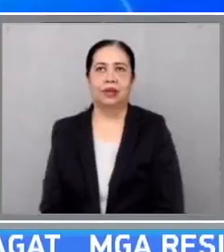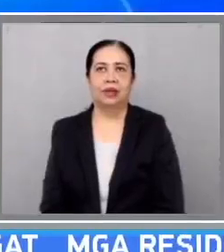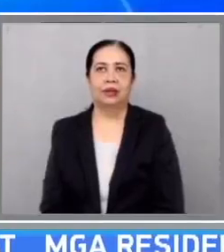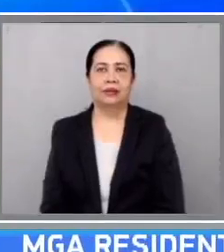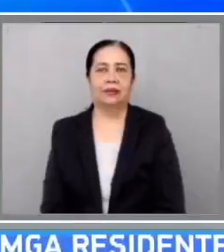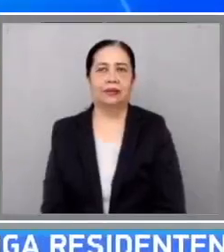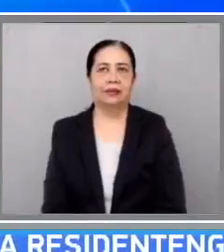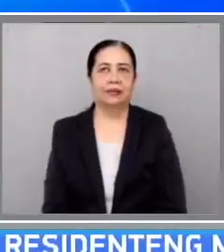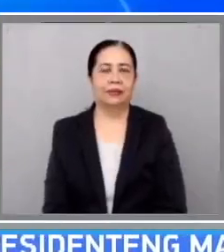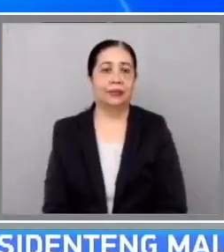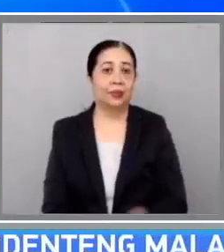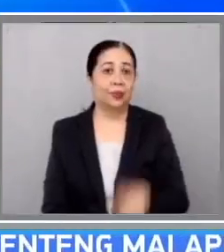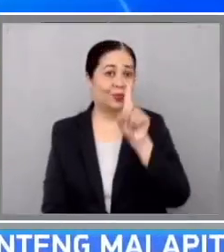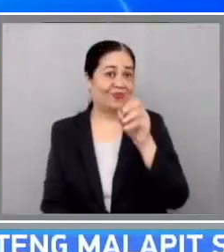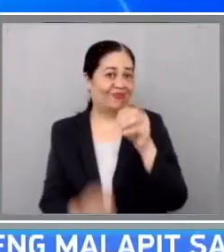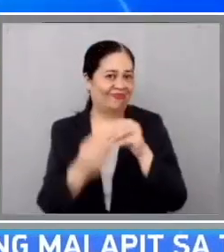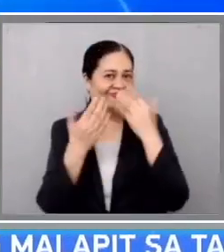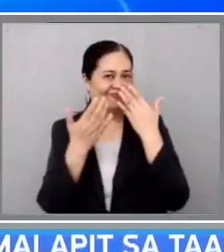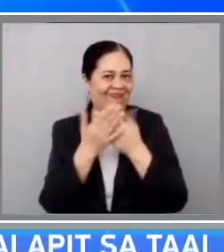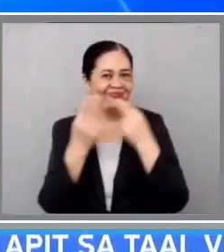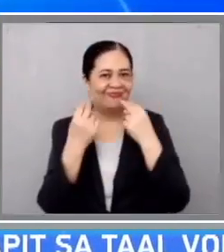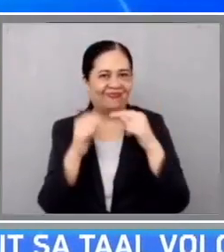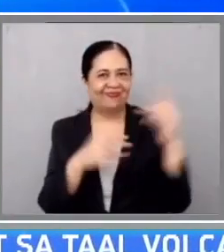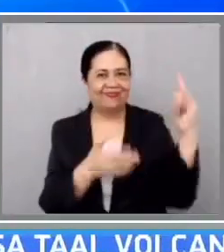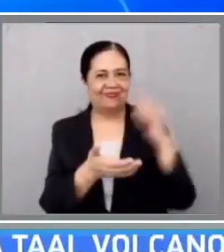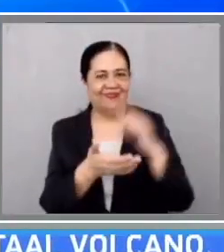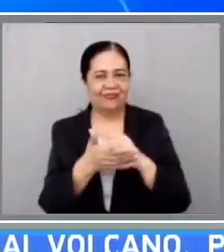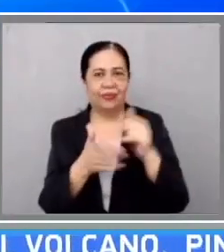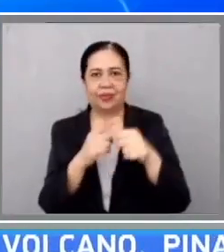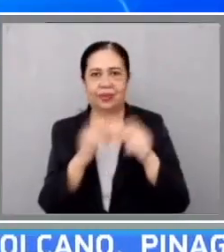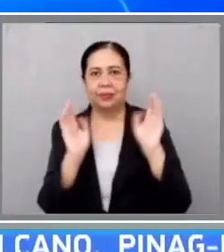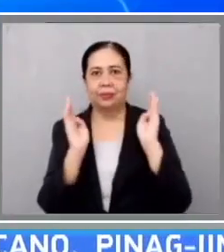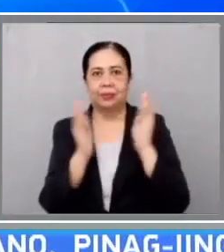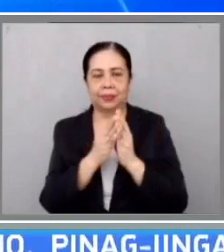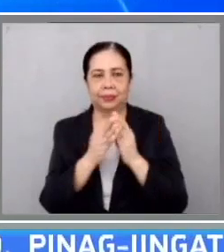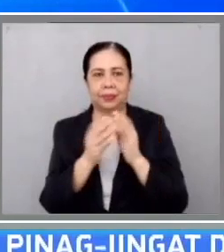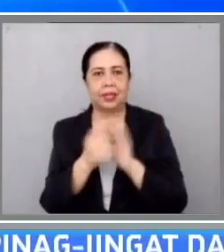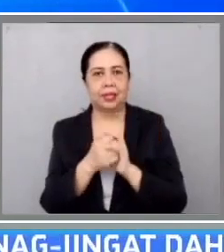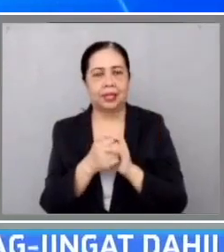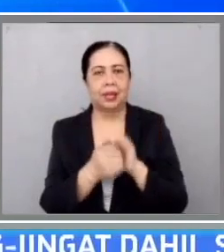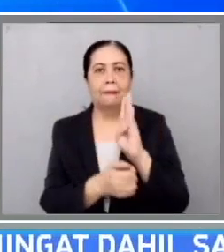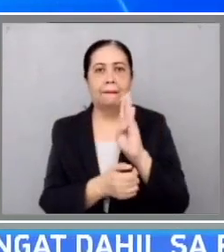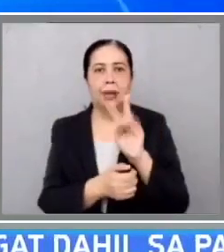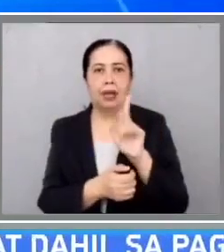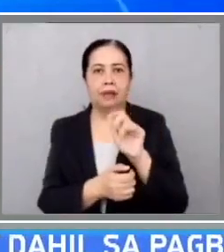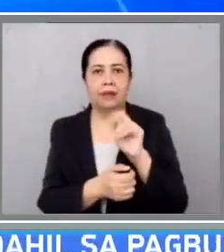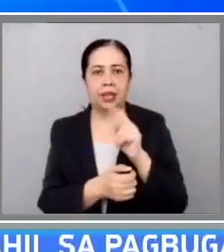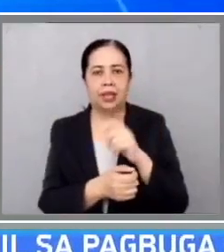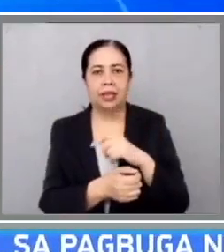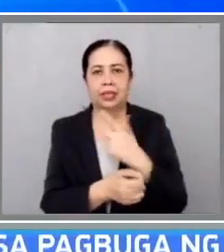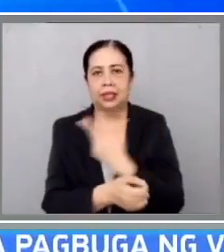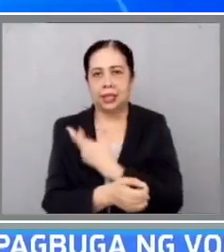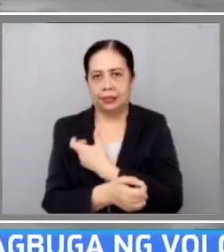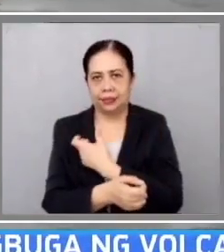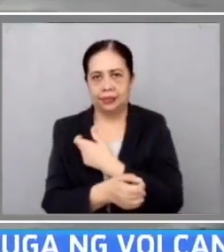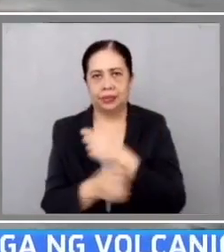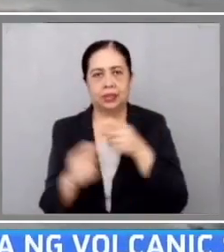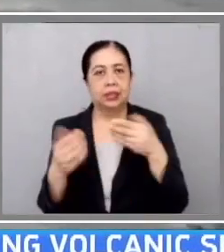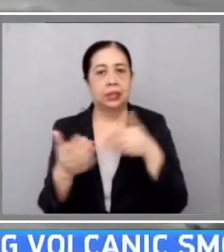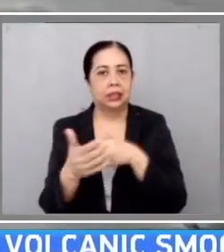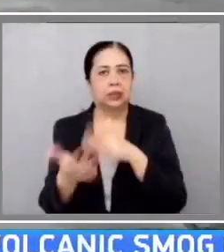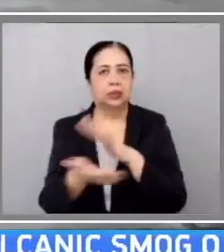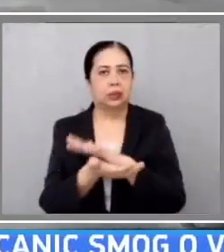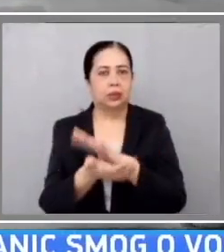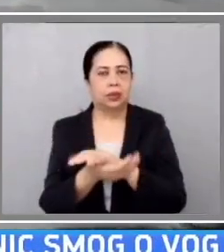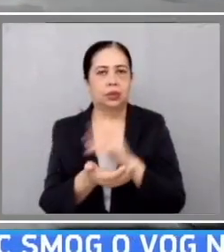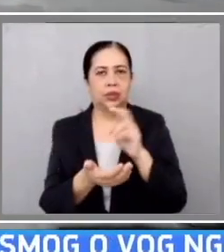Isa pang good news, dumating na po sa bansa ang unang batch ng bivalent vaccine contra COVID. Mahigit 390,000